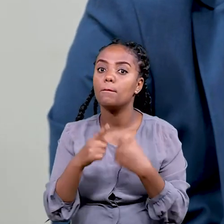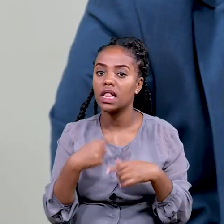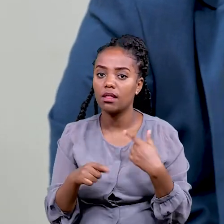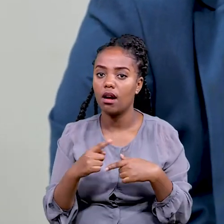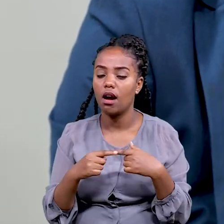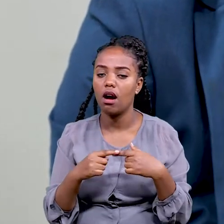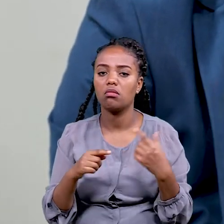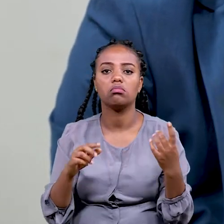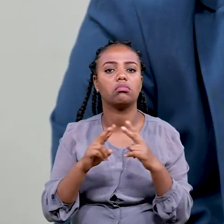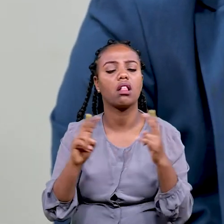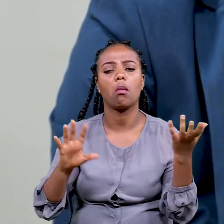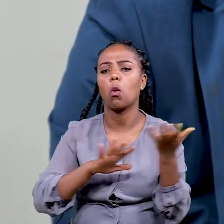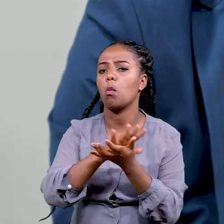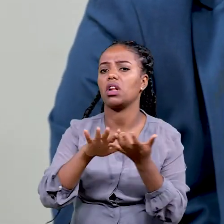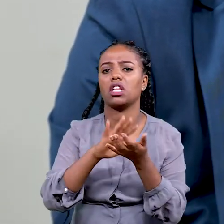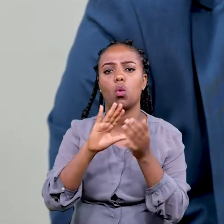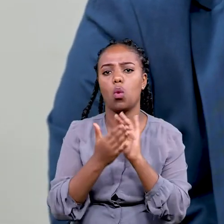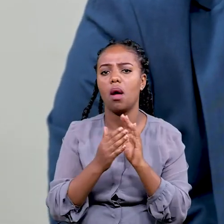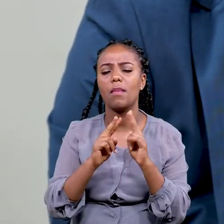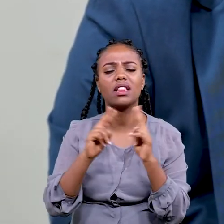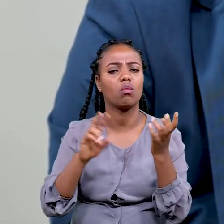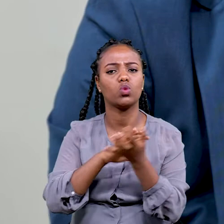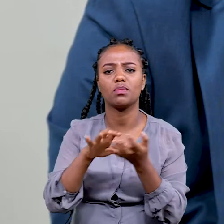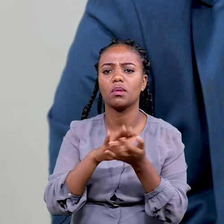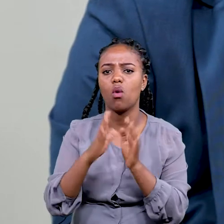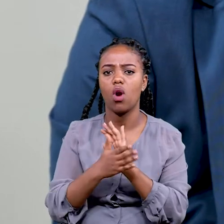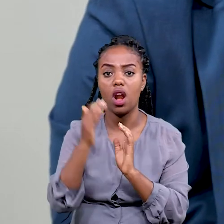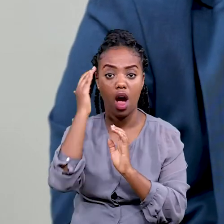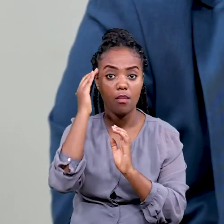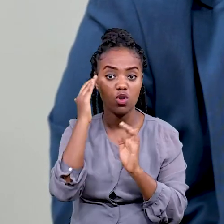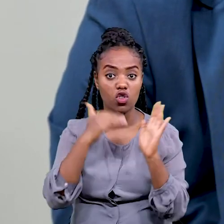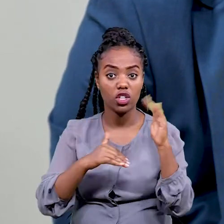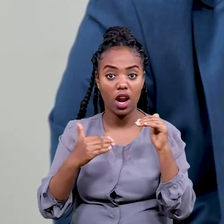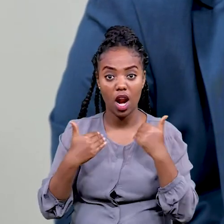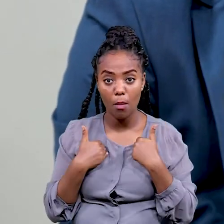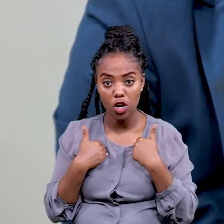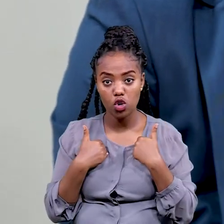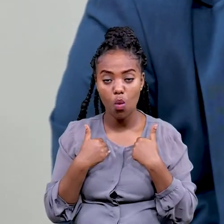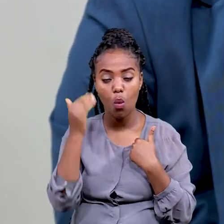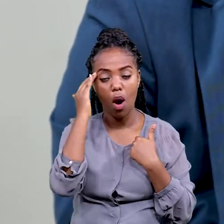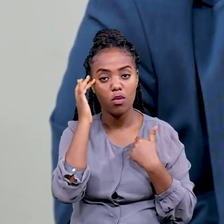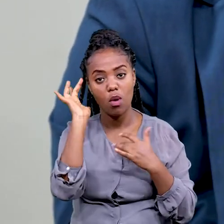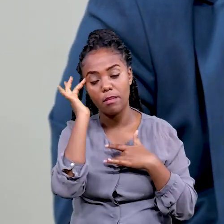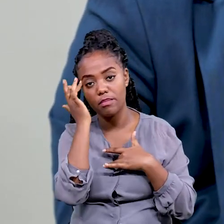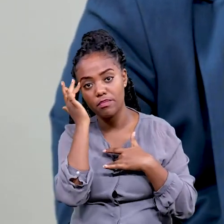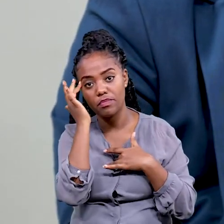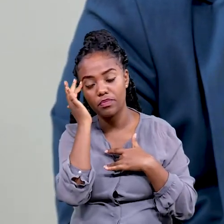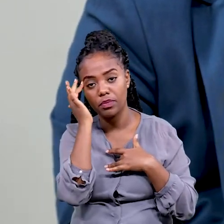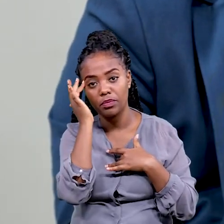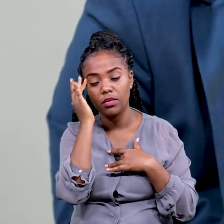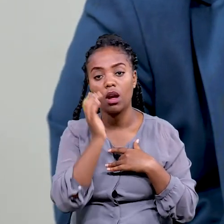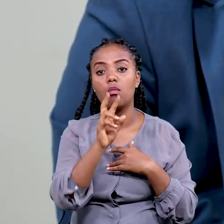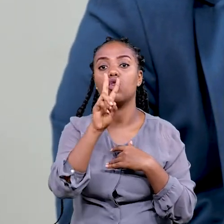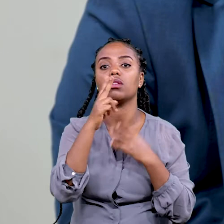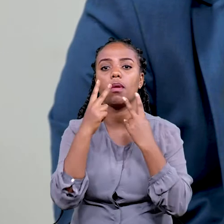ደግሞ ኮምፕሊኬትድ ይሆናል፣ በጣም የተወሳሰበ ይሆናል። የአእምሮ ችግር ያለባቸው የአእምሮ ህመም ያለባቸው